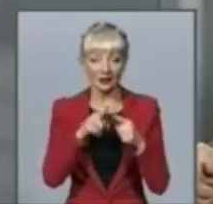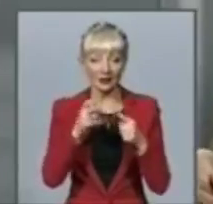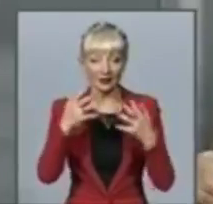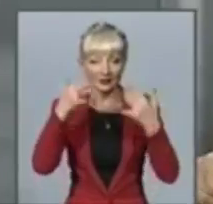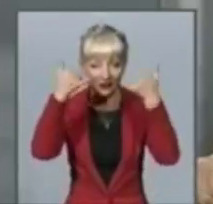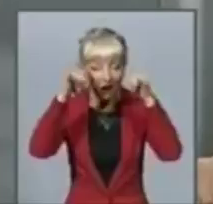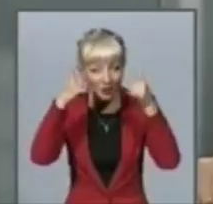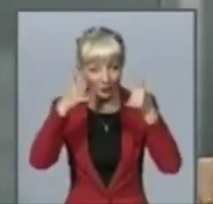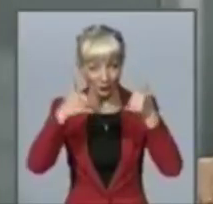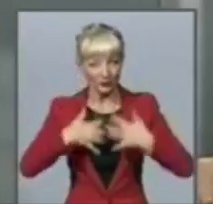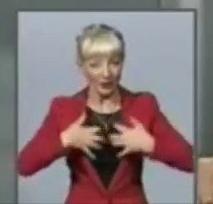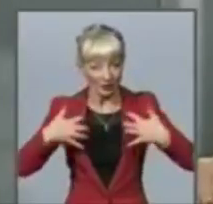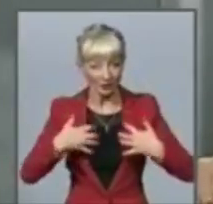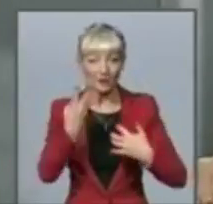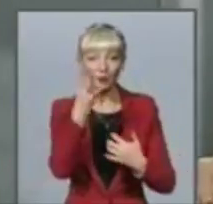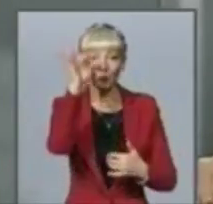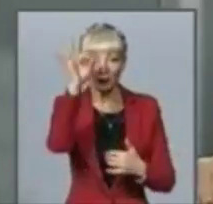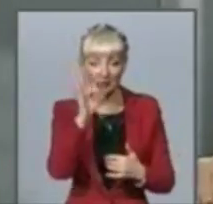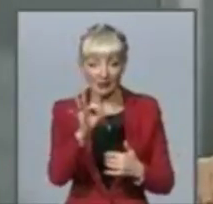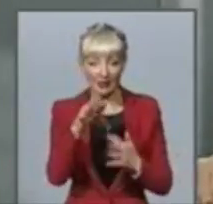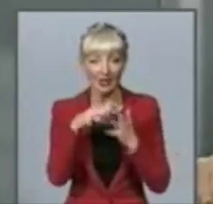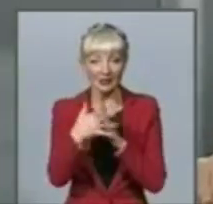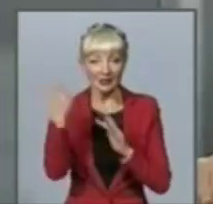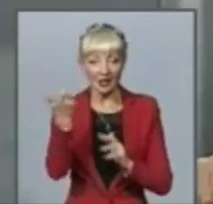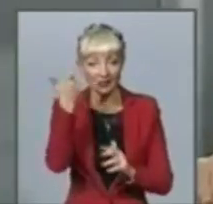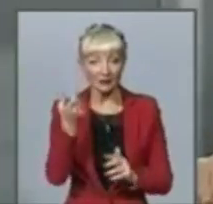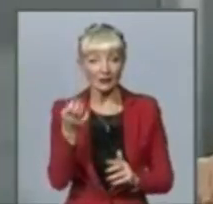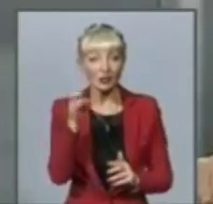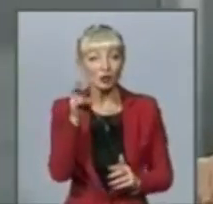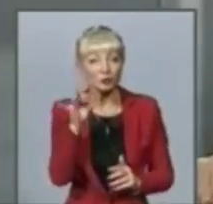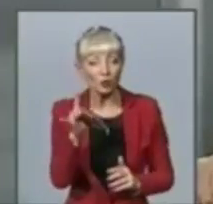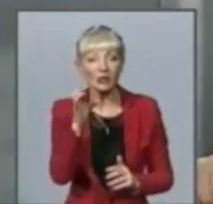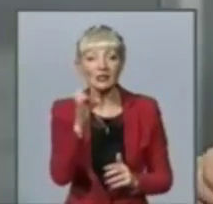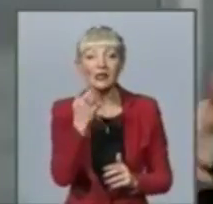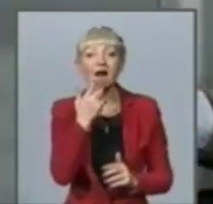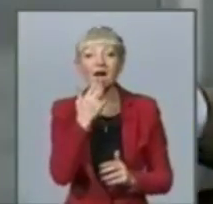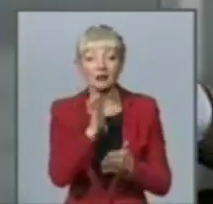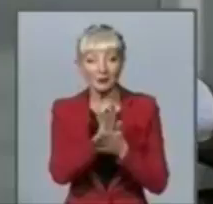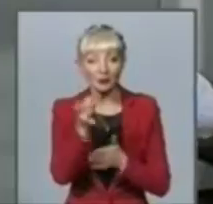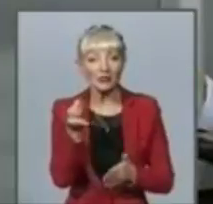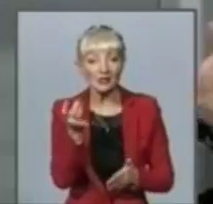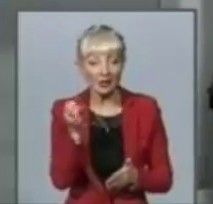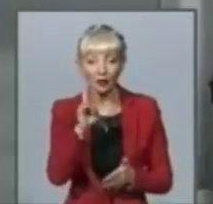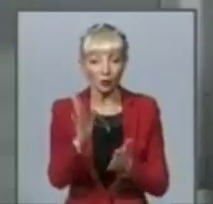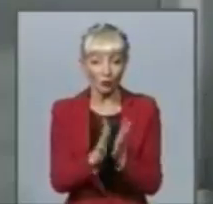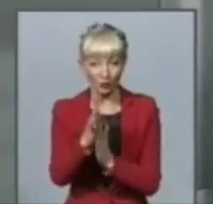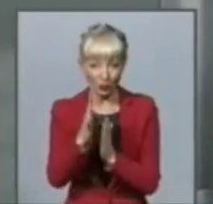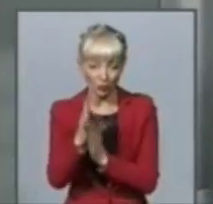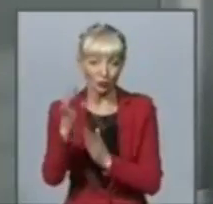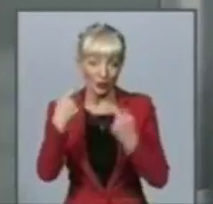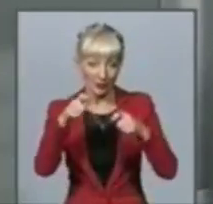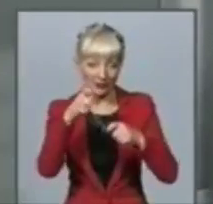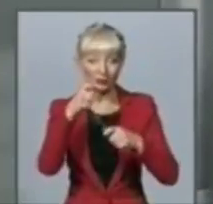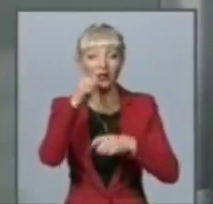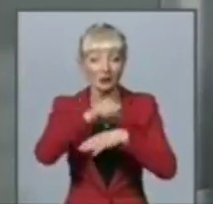корів. Ми хочемо збирати 3% аграрно-сировинний збір з експортерів сировини, тобто той, хто просто вирощує і продає за кордон